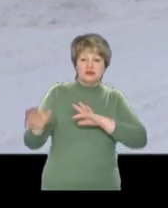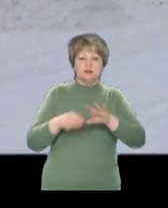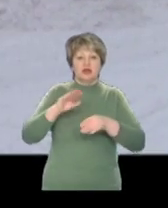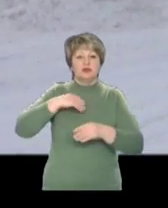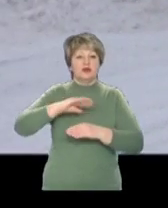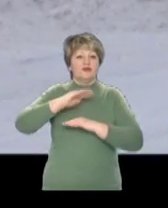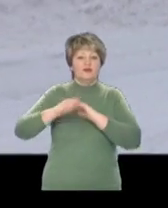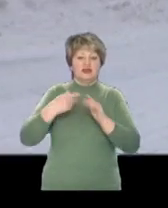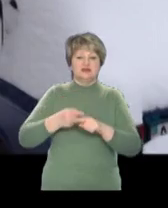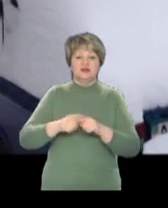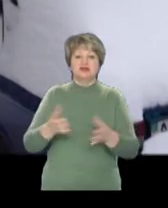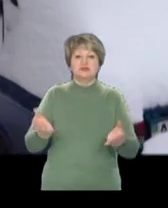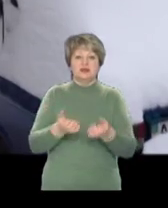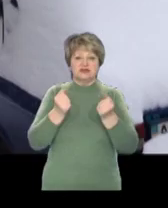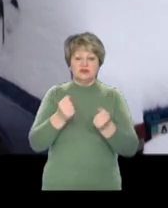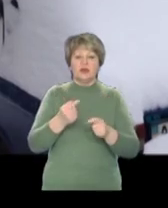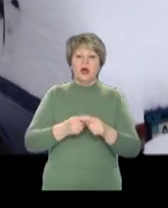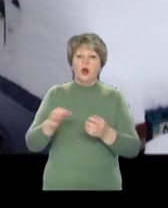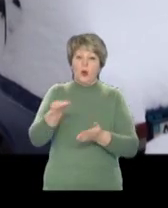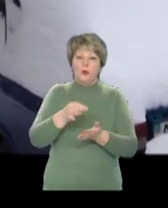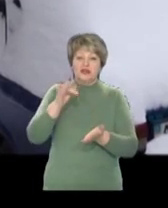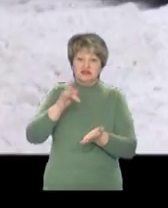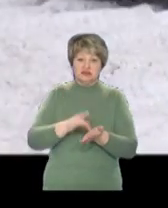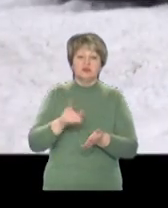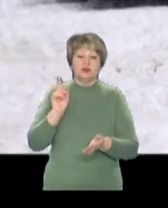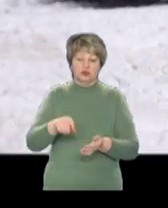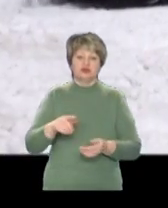викликали рятувальників. Від негоди страждали і в обласному центрі.